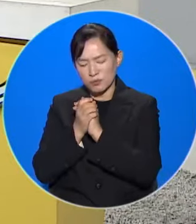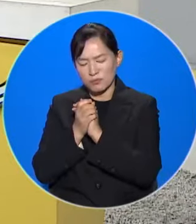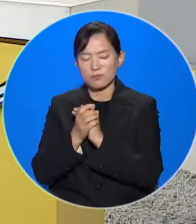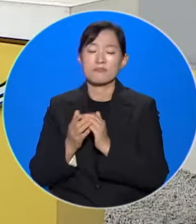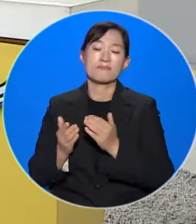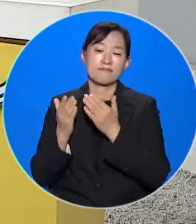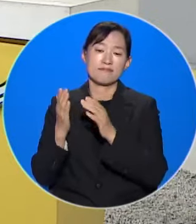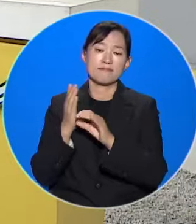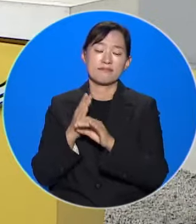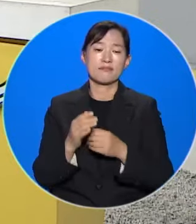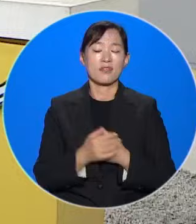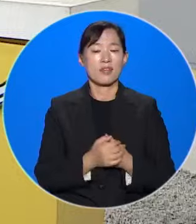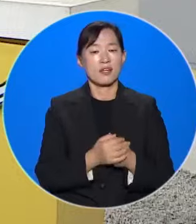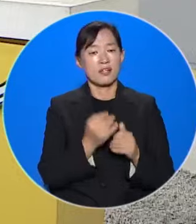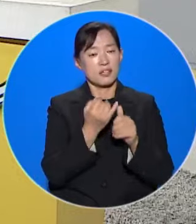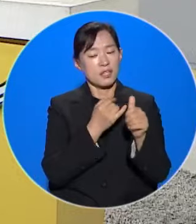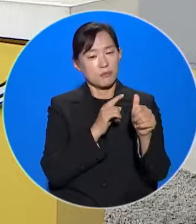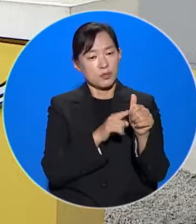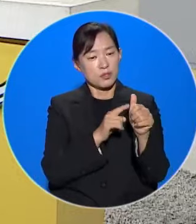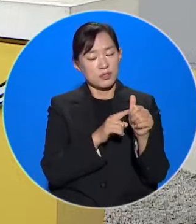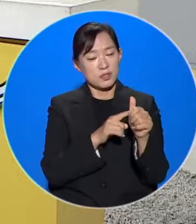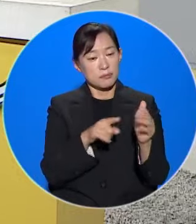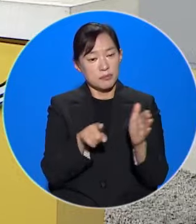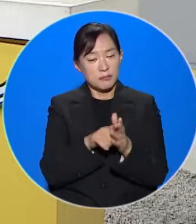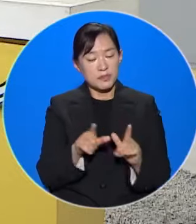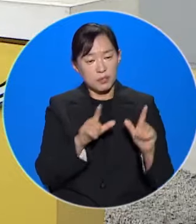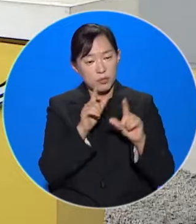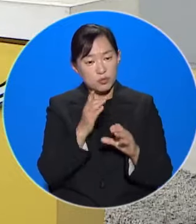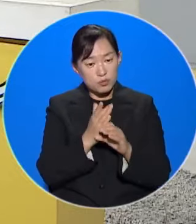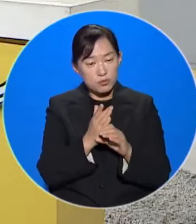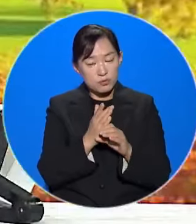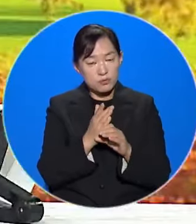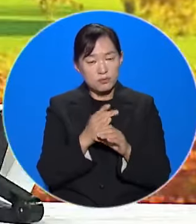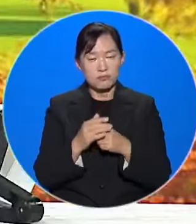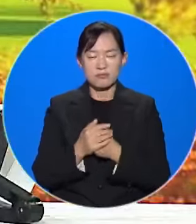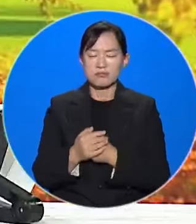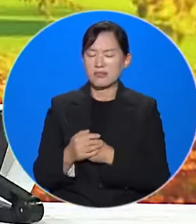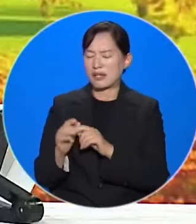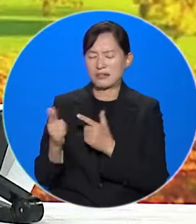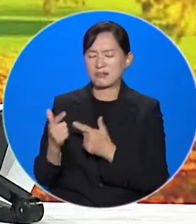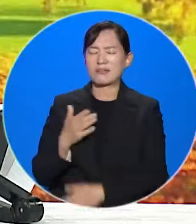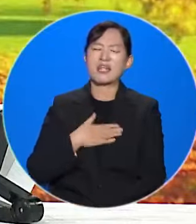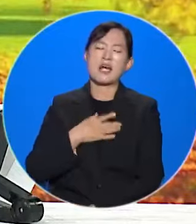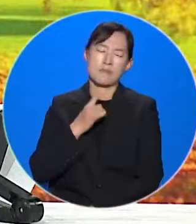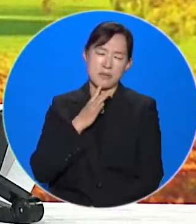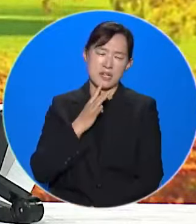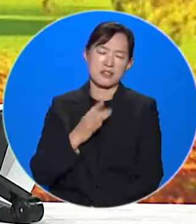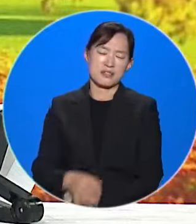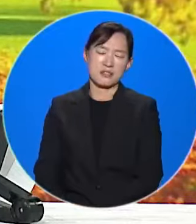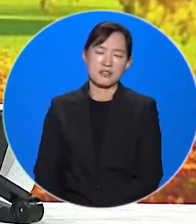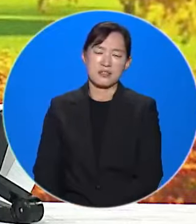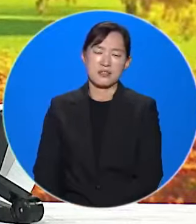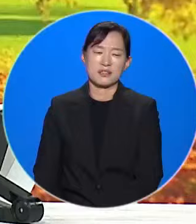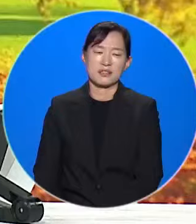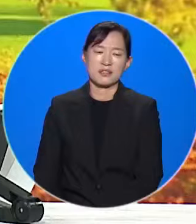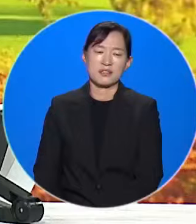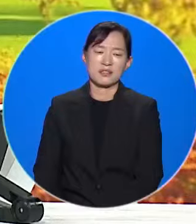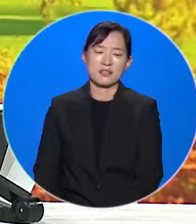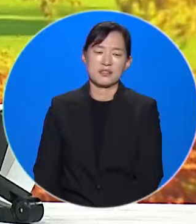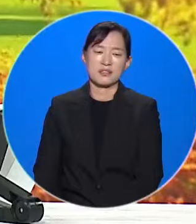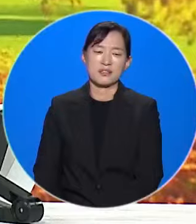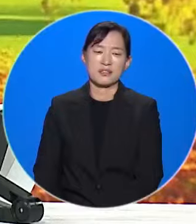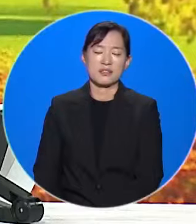있습니다. 우리 남편분은 혹시 믿음 생활은 하고 계셨어요? 안 하고 저만 태다 줬어요. 교회 태다 주고 안